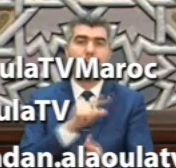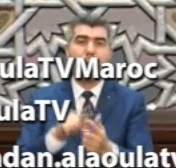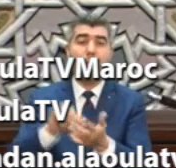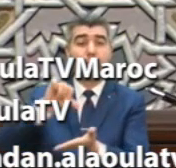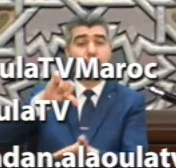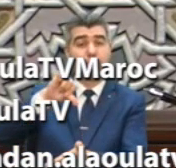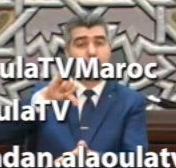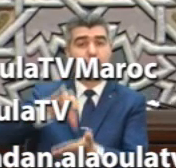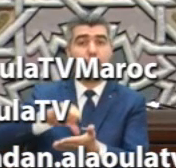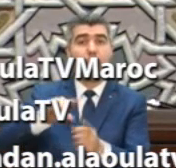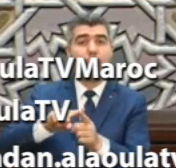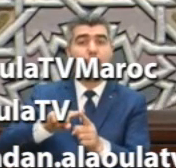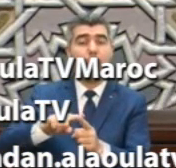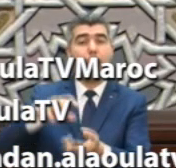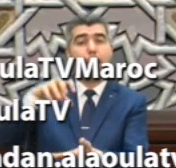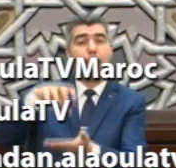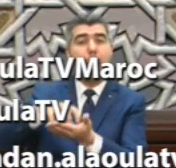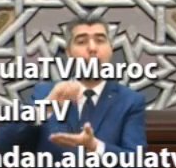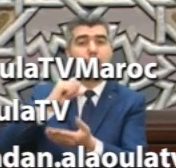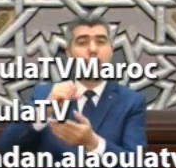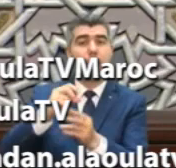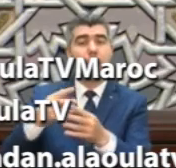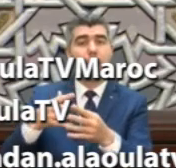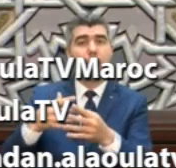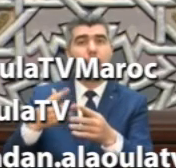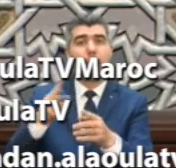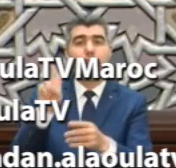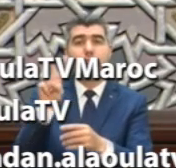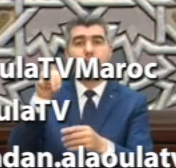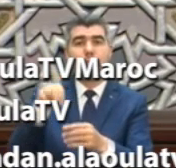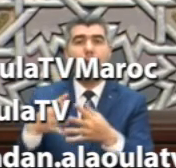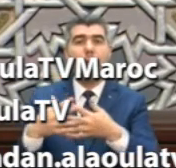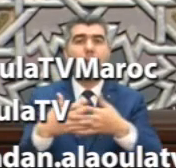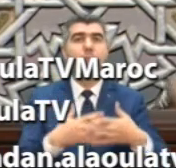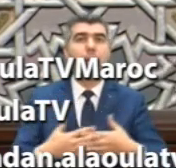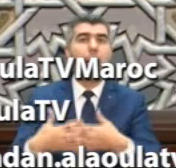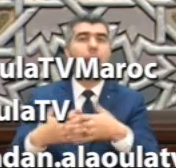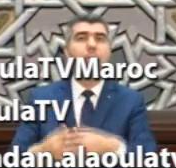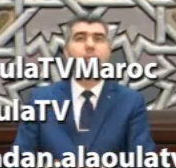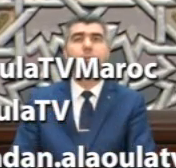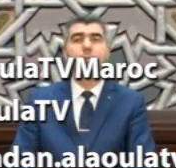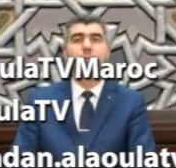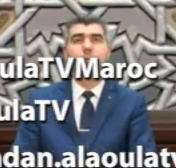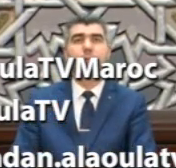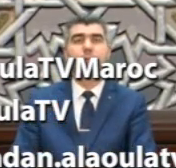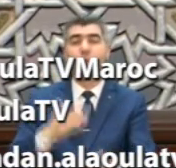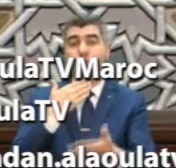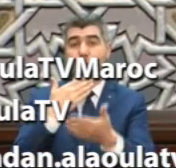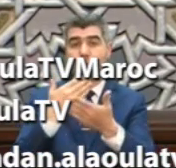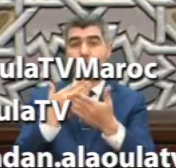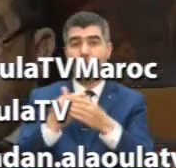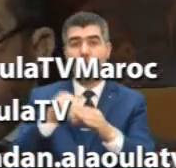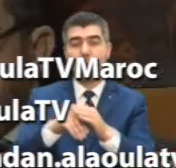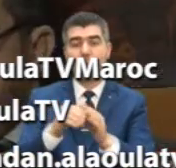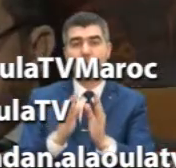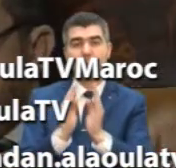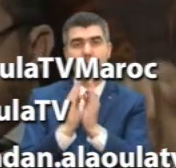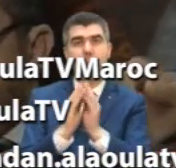بالأمم المتحدة للسيدات والسادة النواب عن فريق العدالة والتنمية. شكرا السيدة